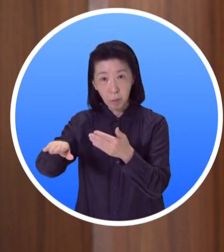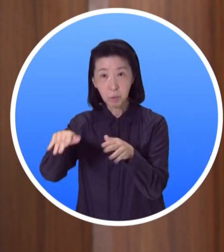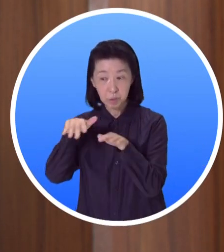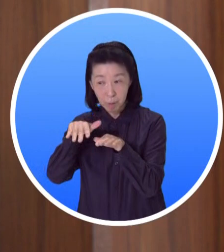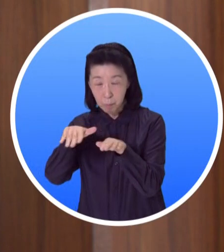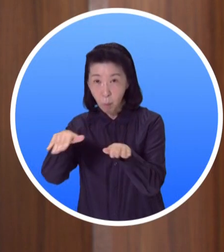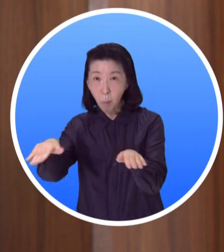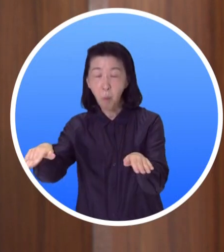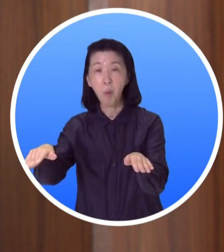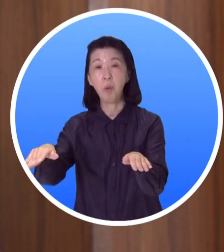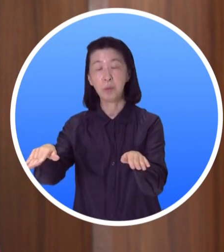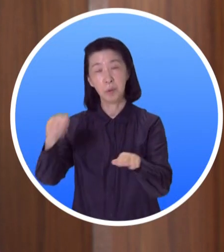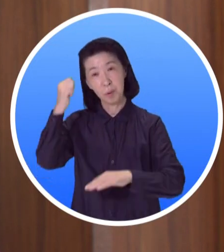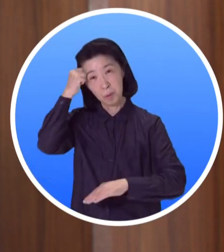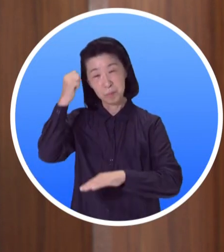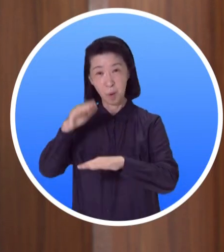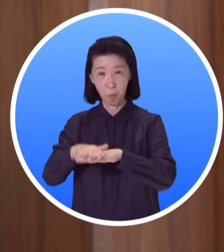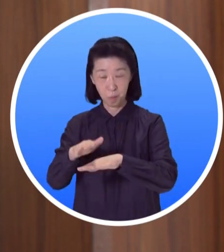ている宿泊形態で、